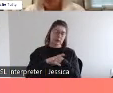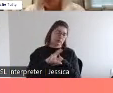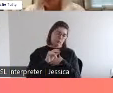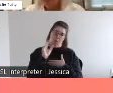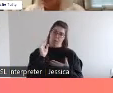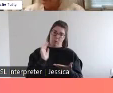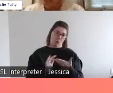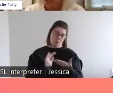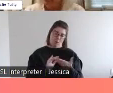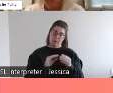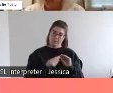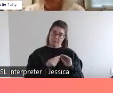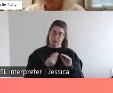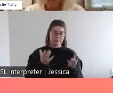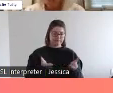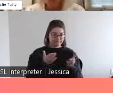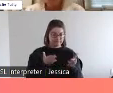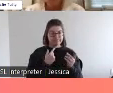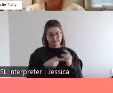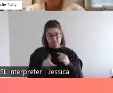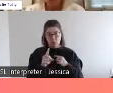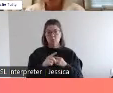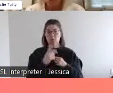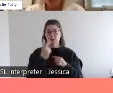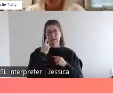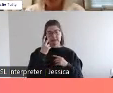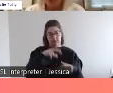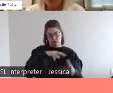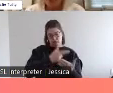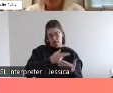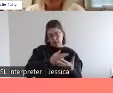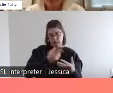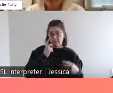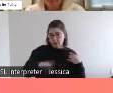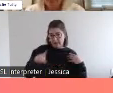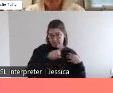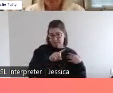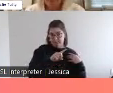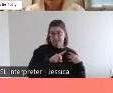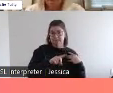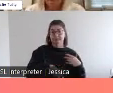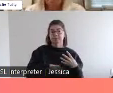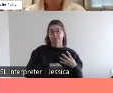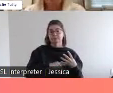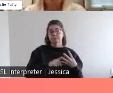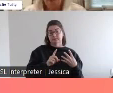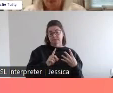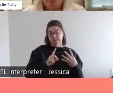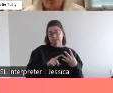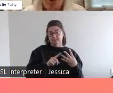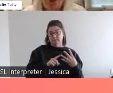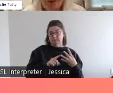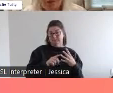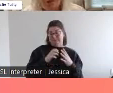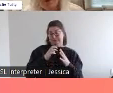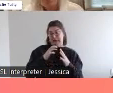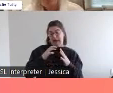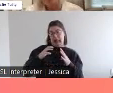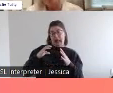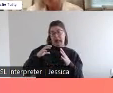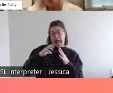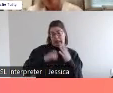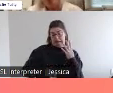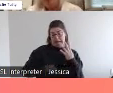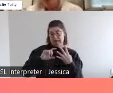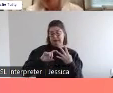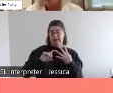counseling. Encore une fois, elles ont parfois besoin d'encouragement pour considérer le counseling comme une